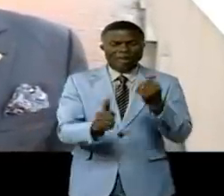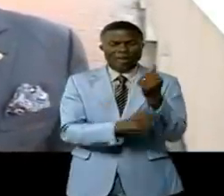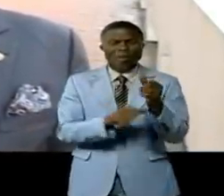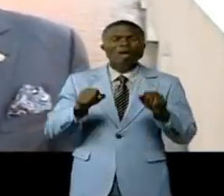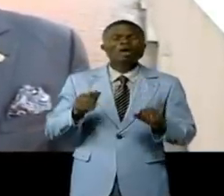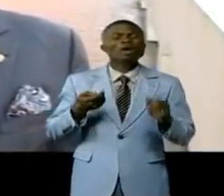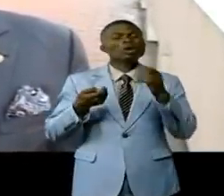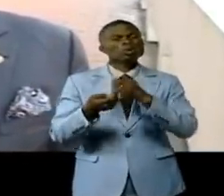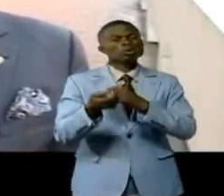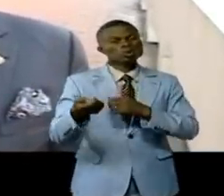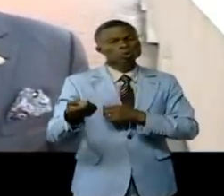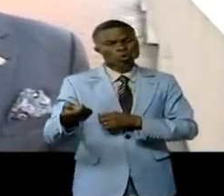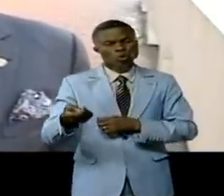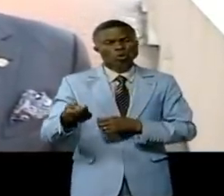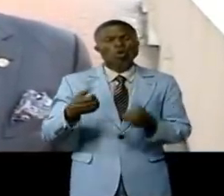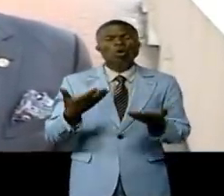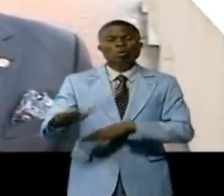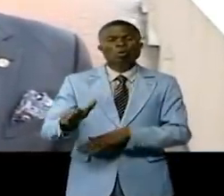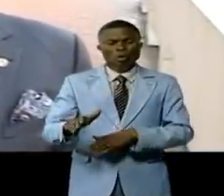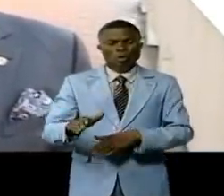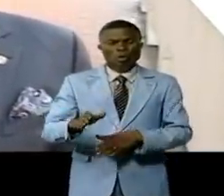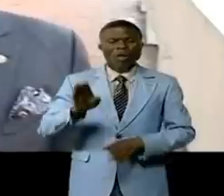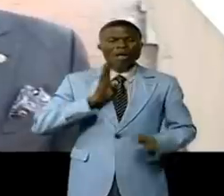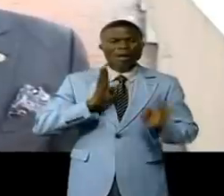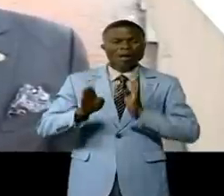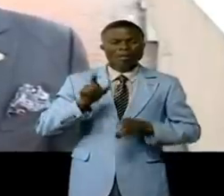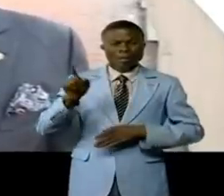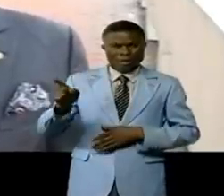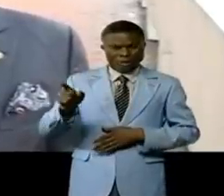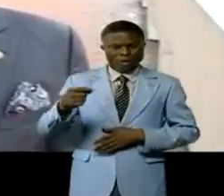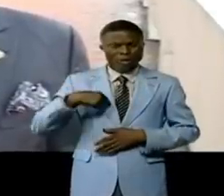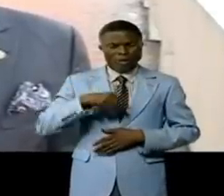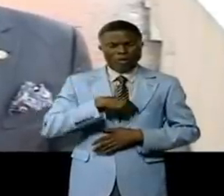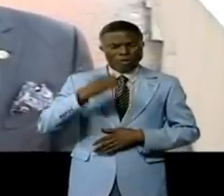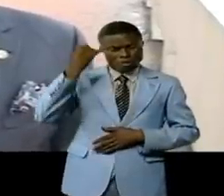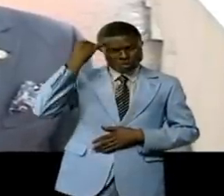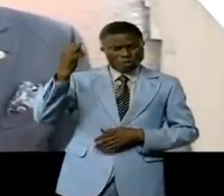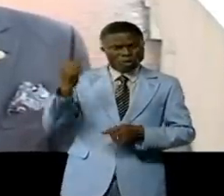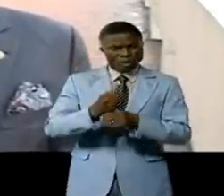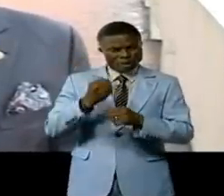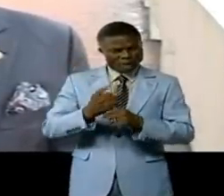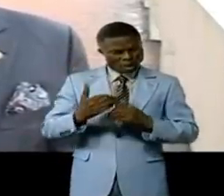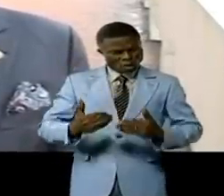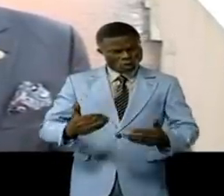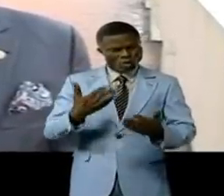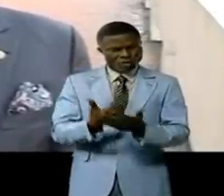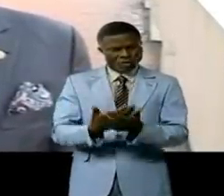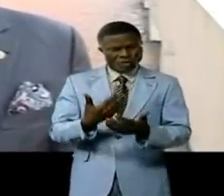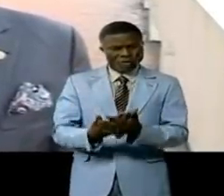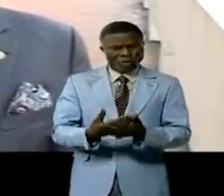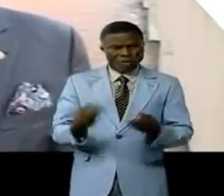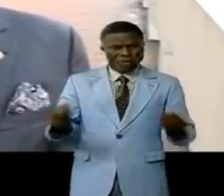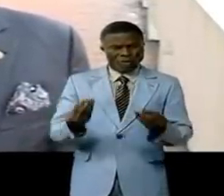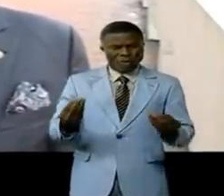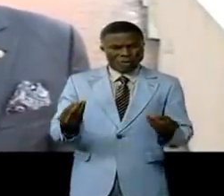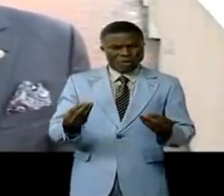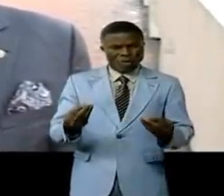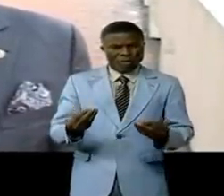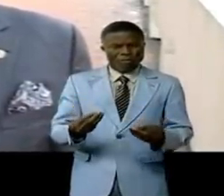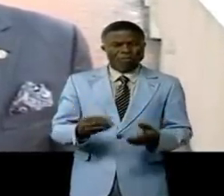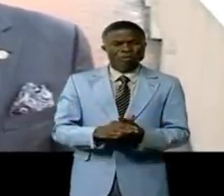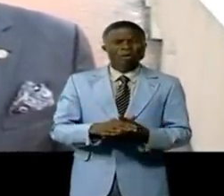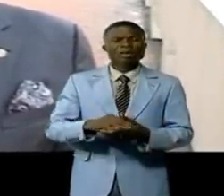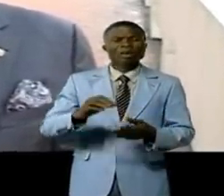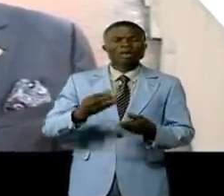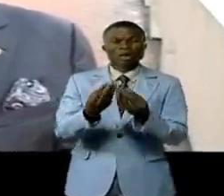dans le secteur de Benimbaou. Et nous pensons qu'un travail doit être fait pour que les opérations